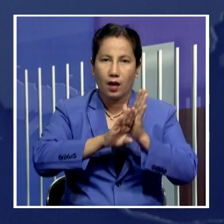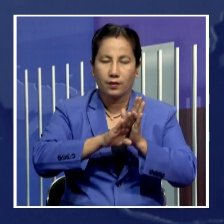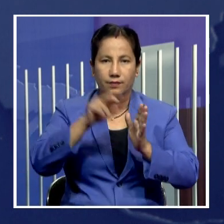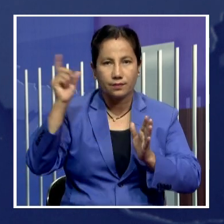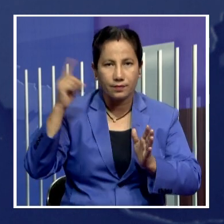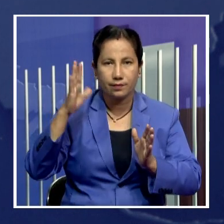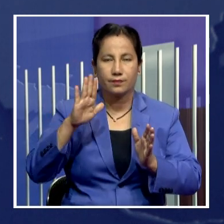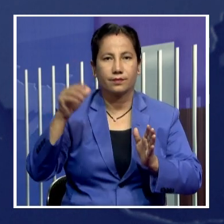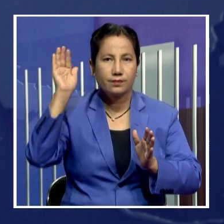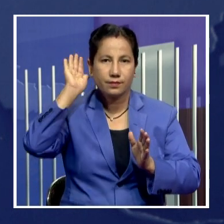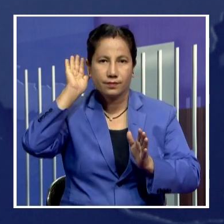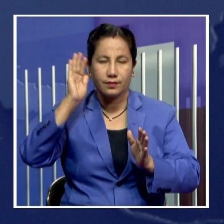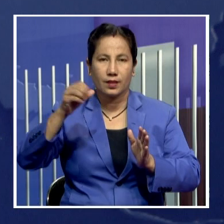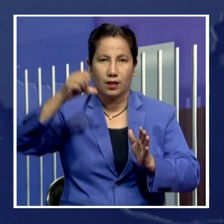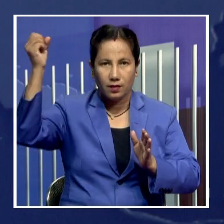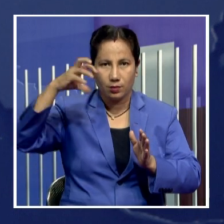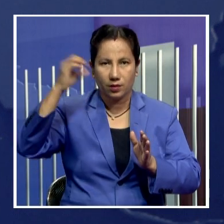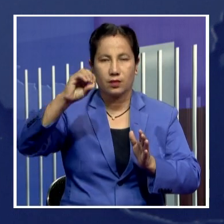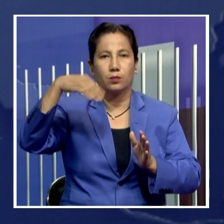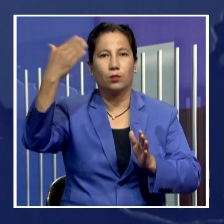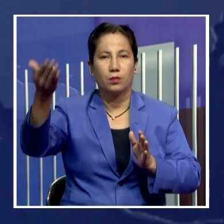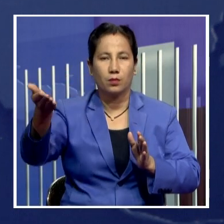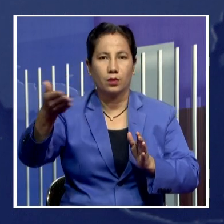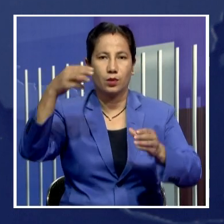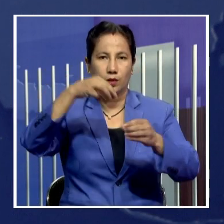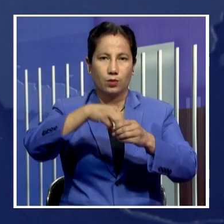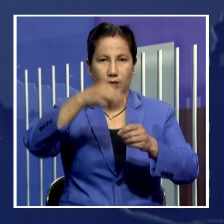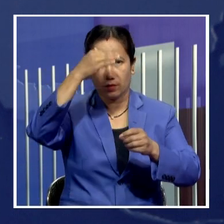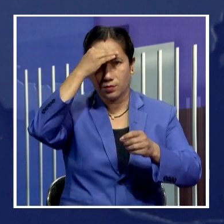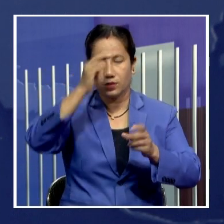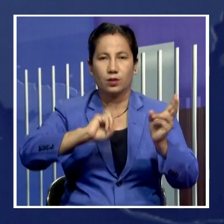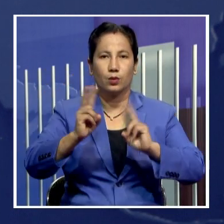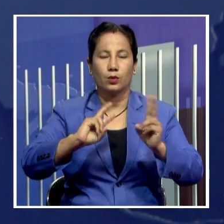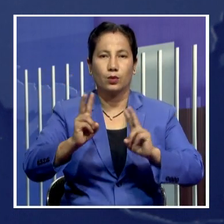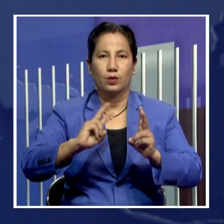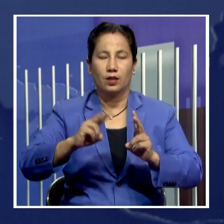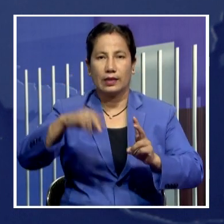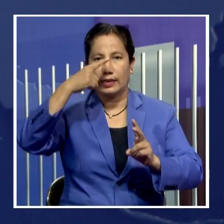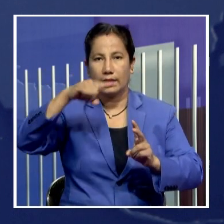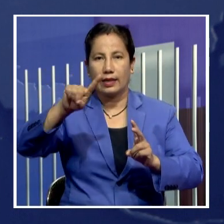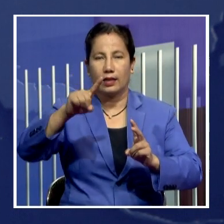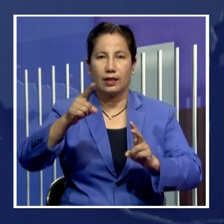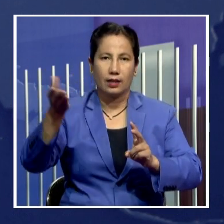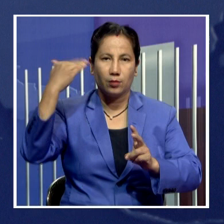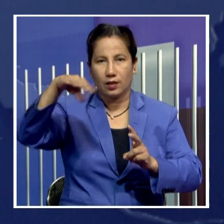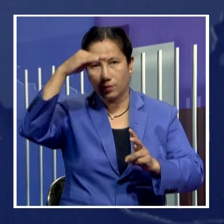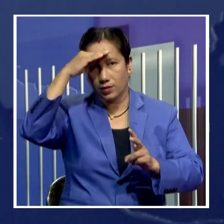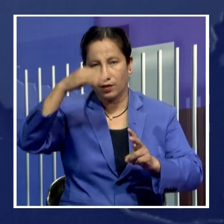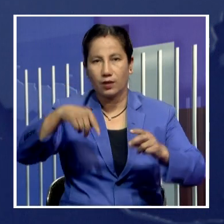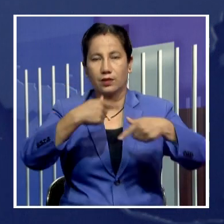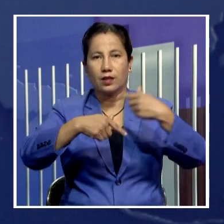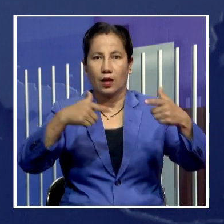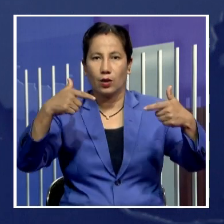छ। आजको समाचारमा अविरल वर्षापछि भएको डुबानको समस्याको प्रसंग अनि थाइल्यान्डमा एक पूर्व प्रहरीले चलाएको गोली